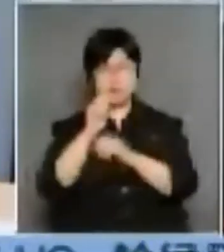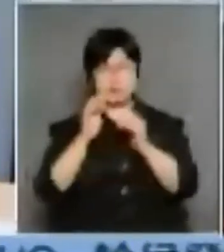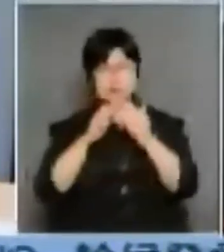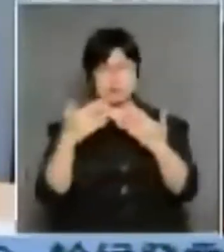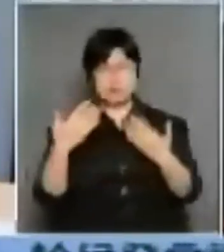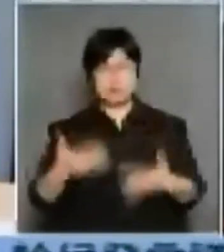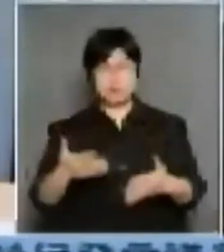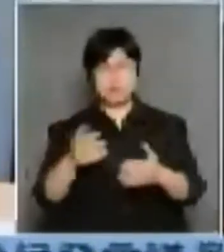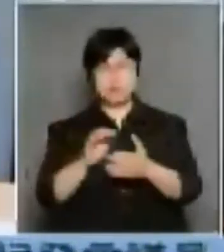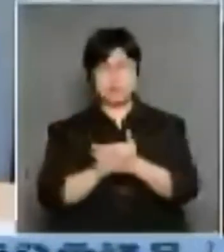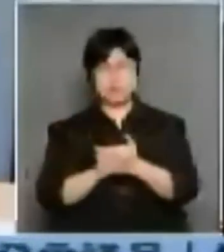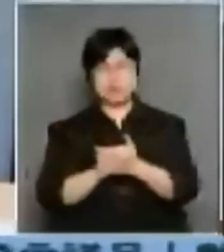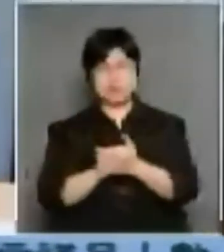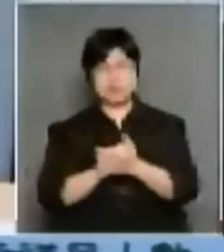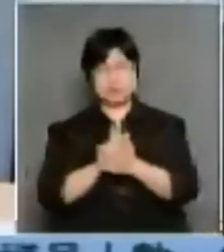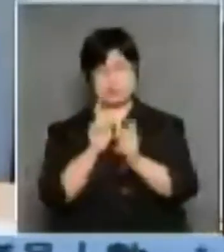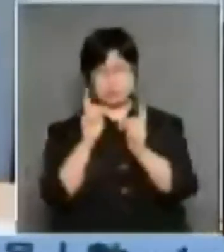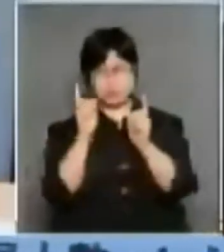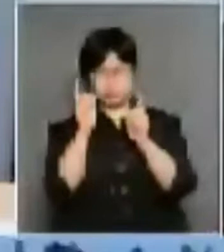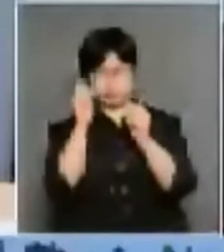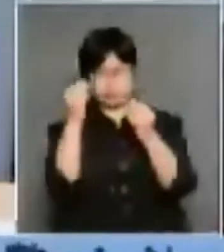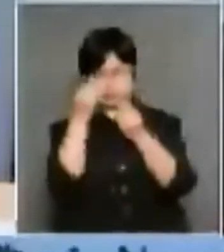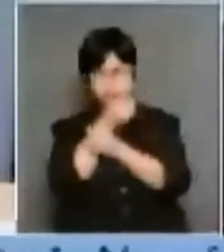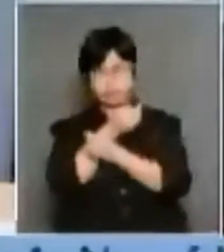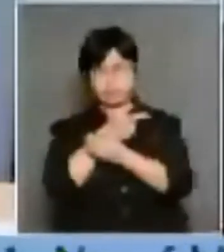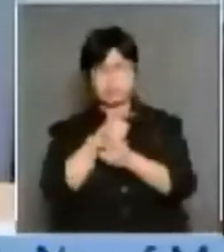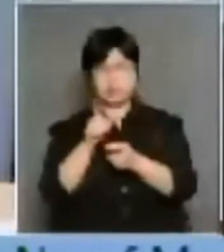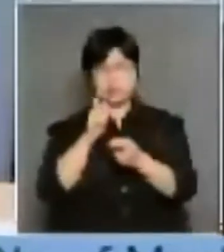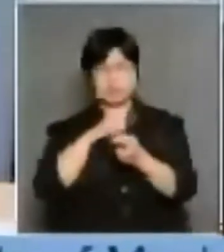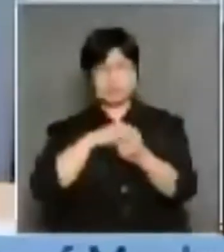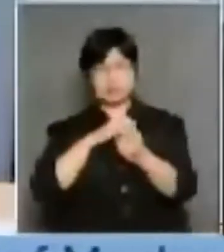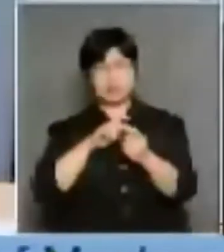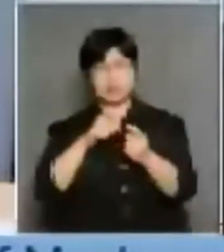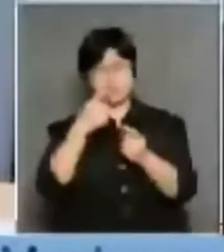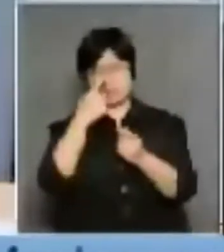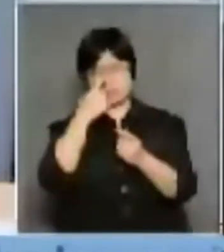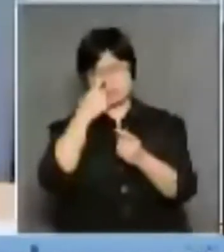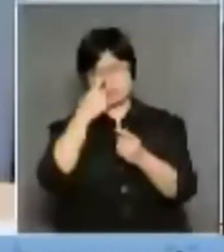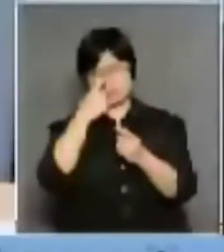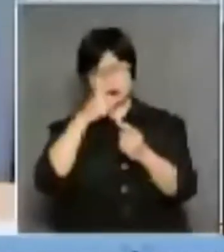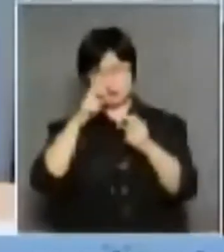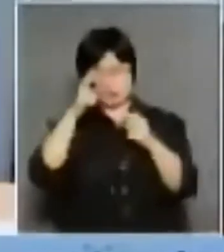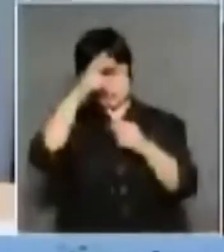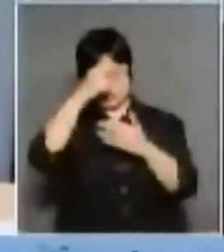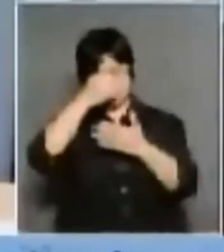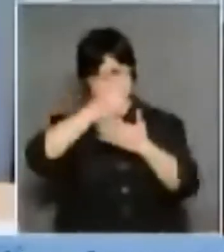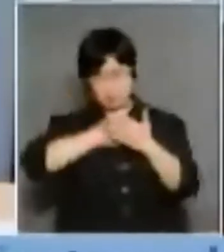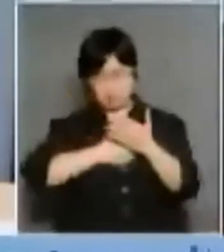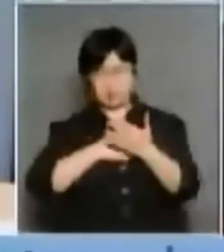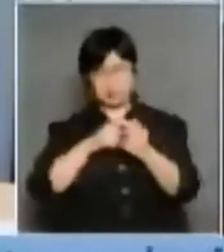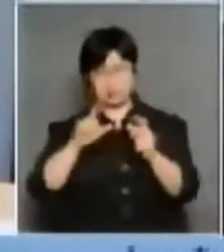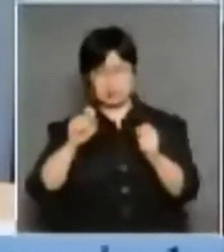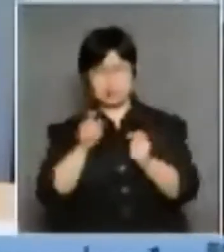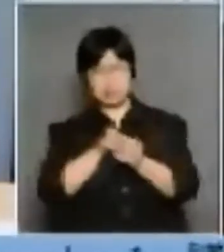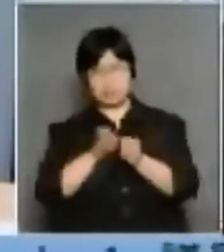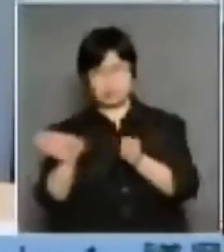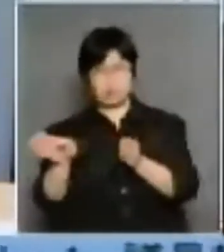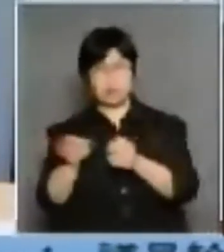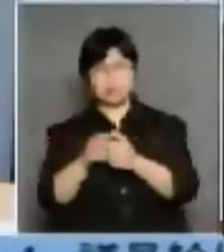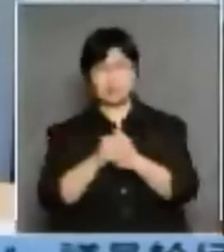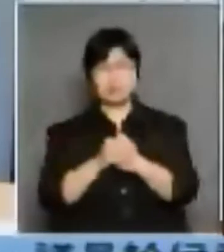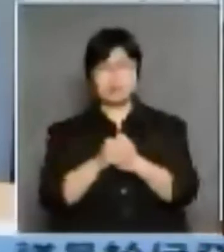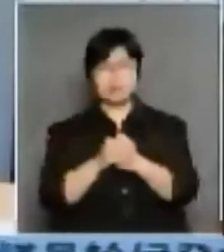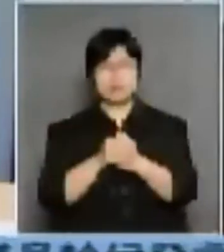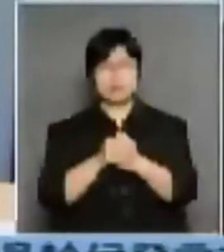嘅狸貓換太子、歪離 CY 政綱嘅原意。咁佢指出咩咧？就係話。